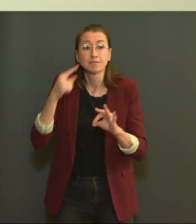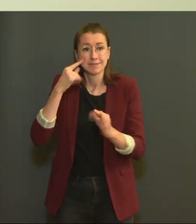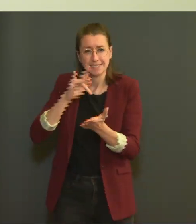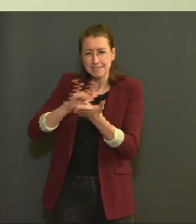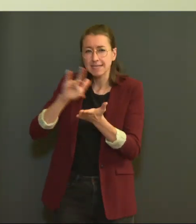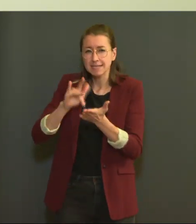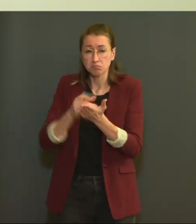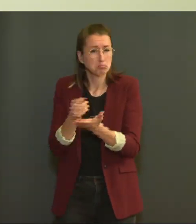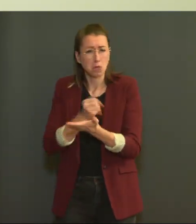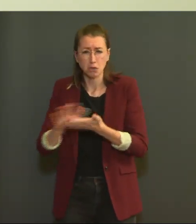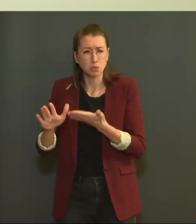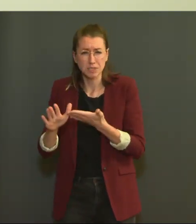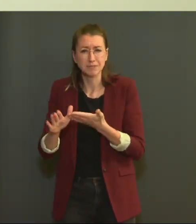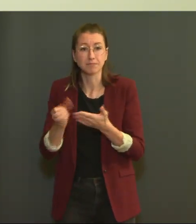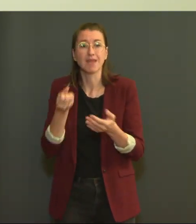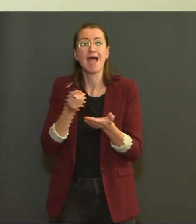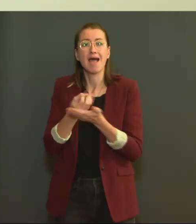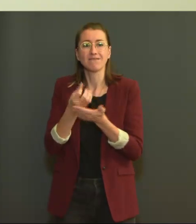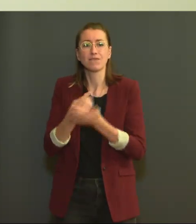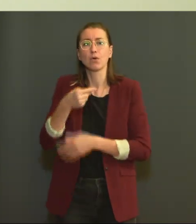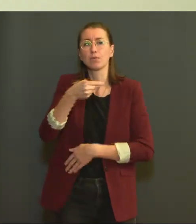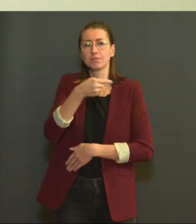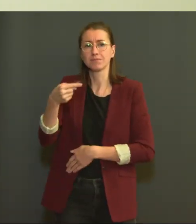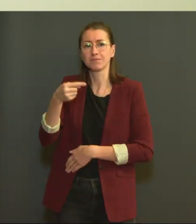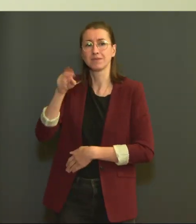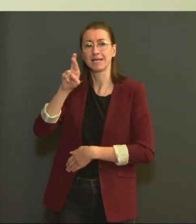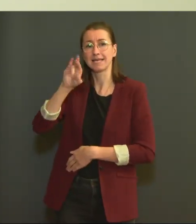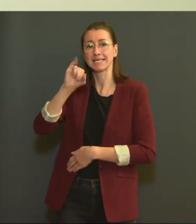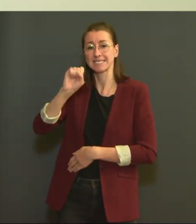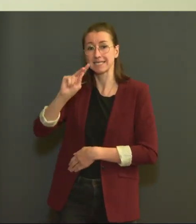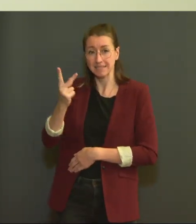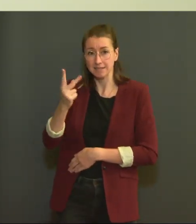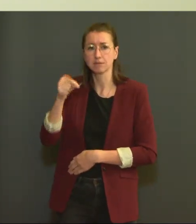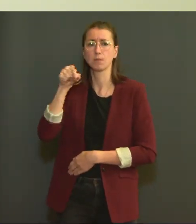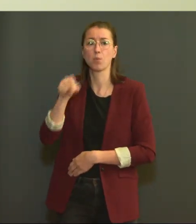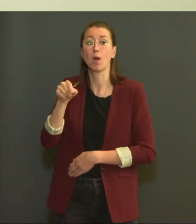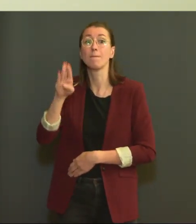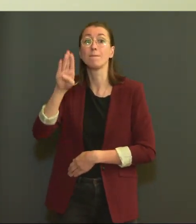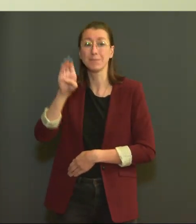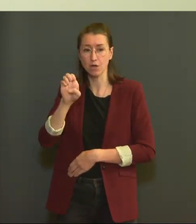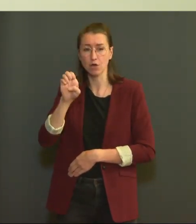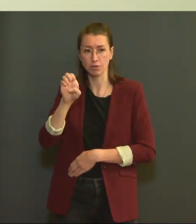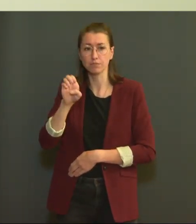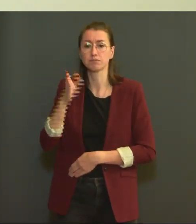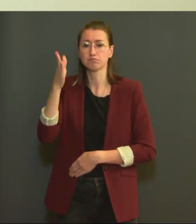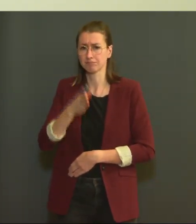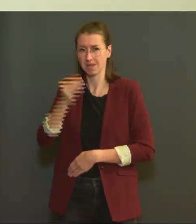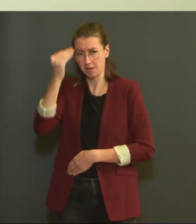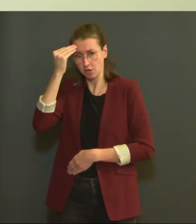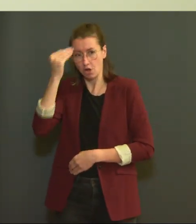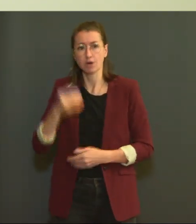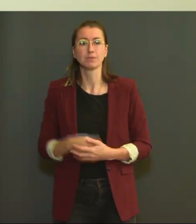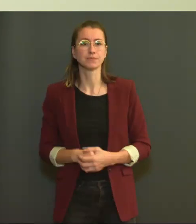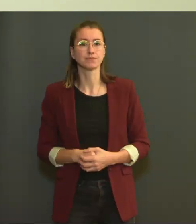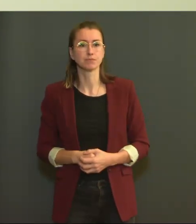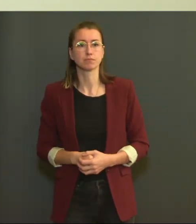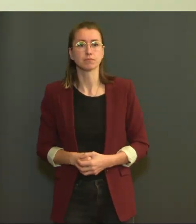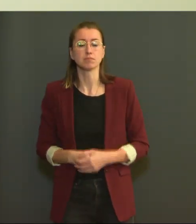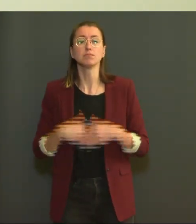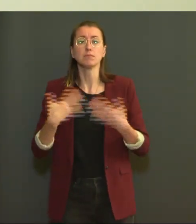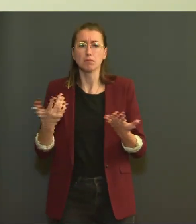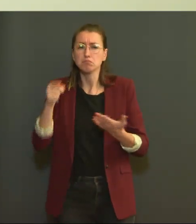-risque.be info-risque.be et les enfants pourront aussi découvrir sur ce site